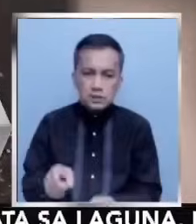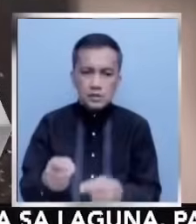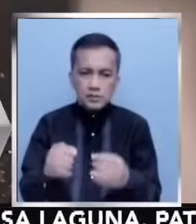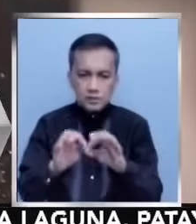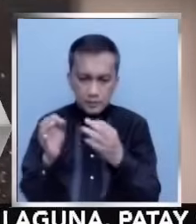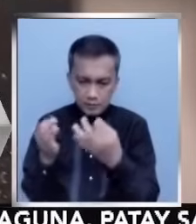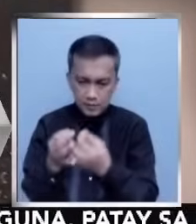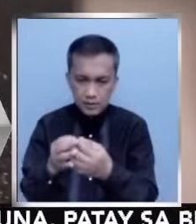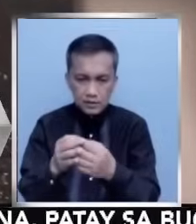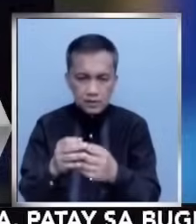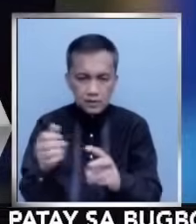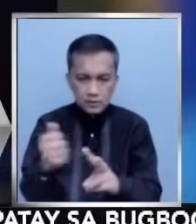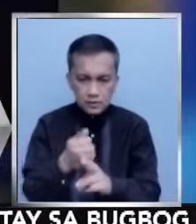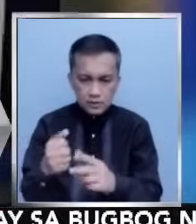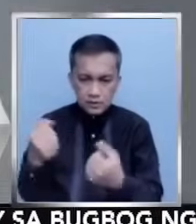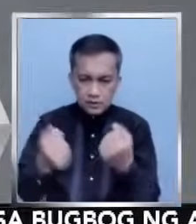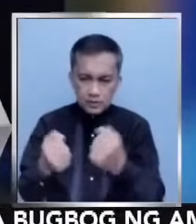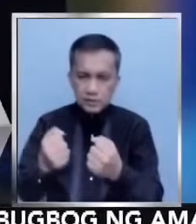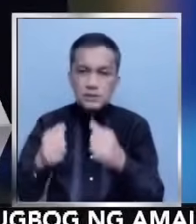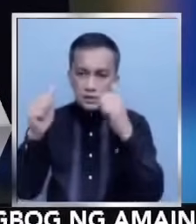at ang driver ng tow truck.